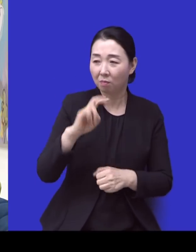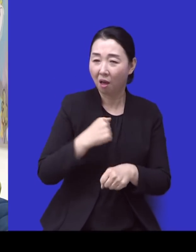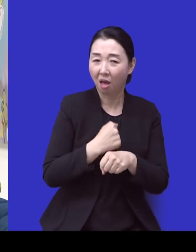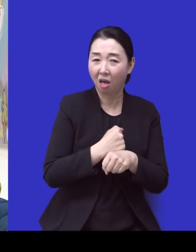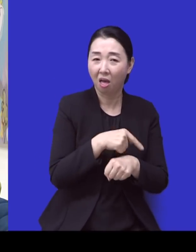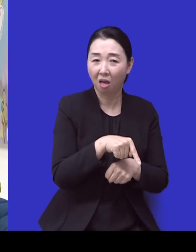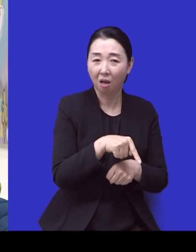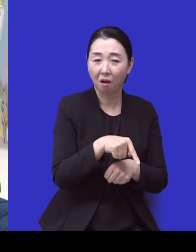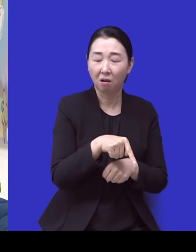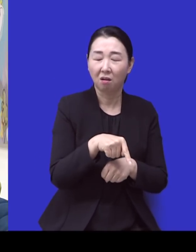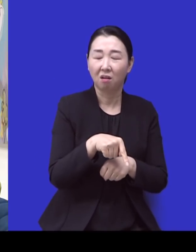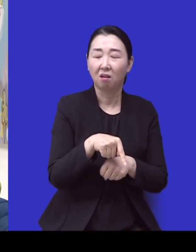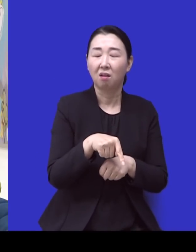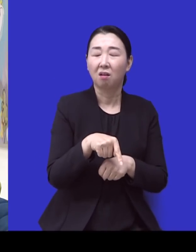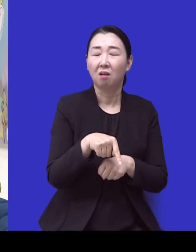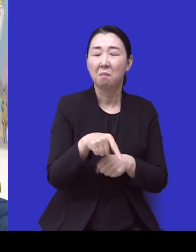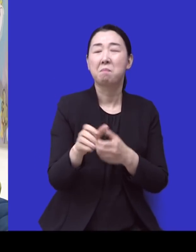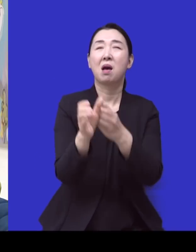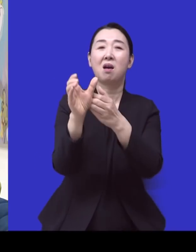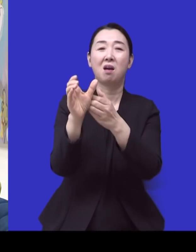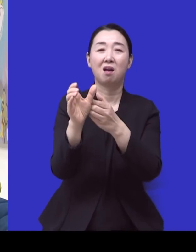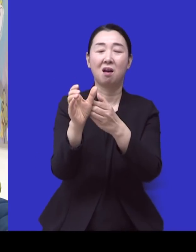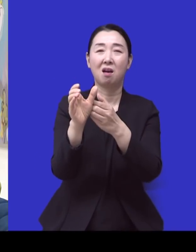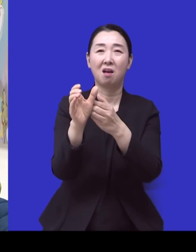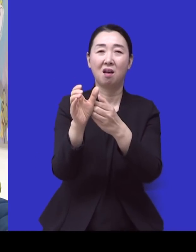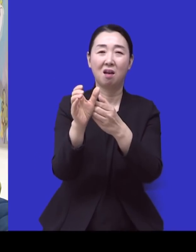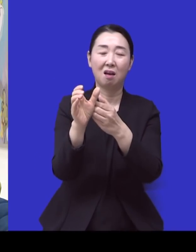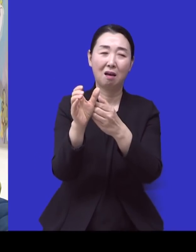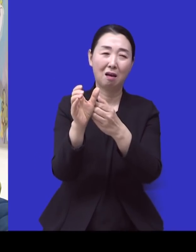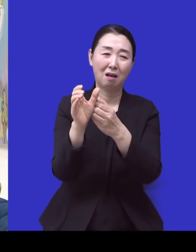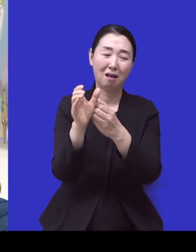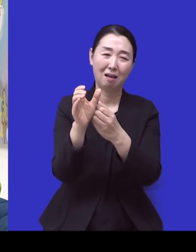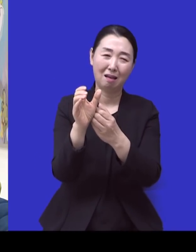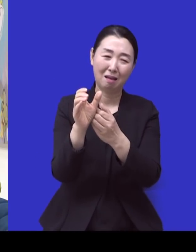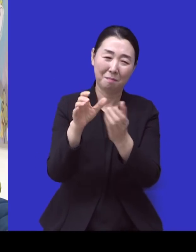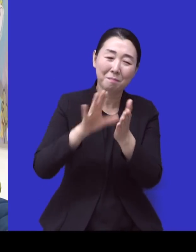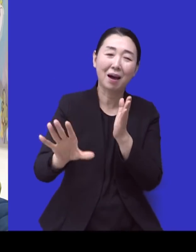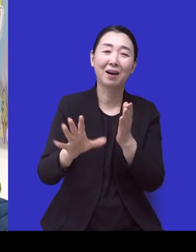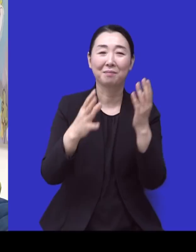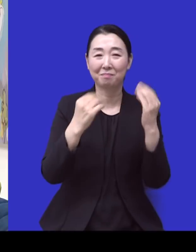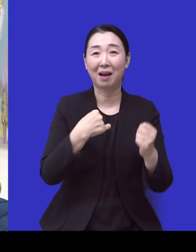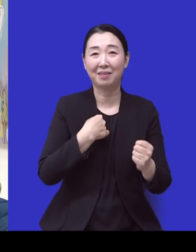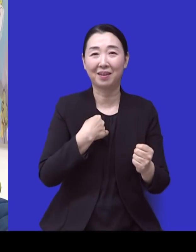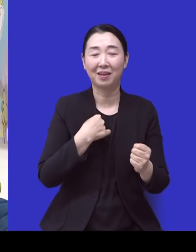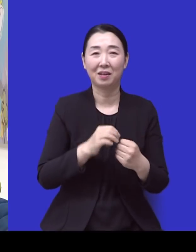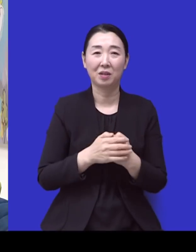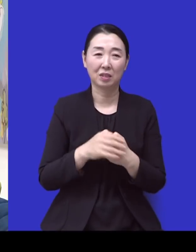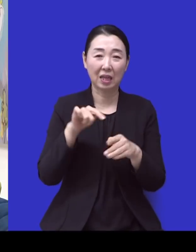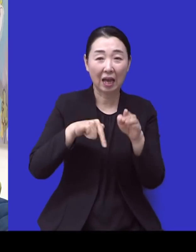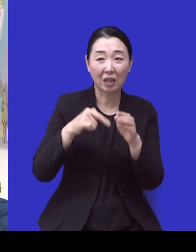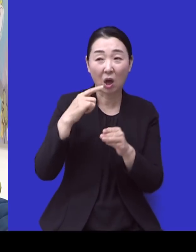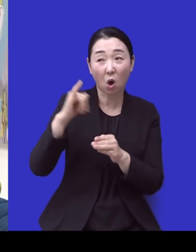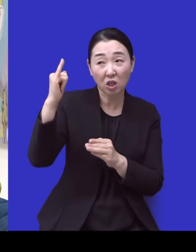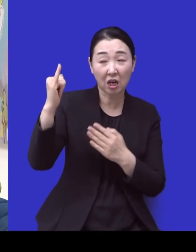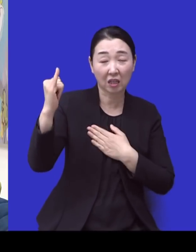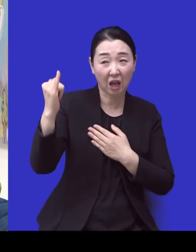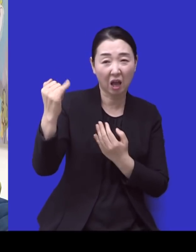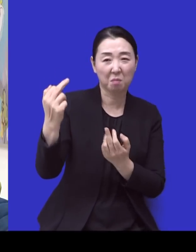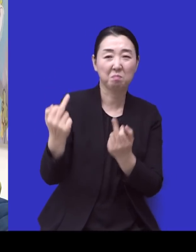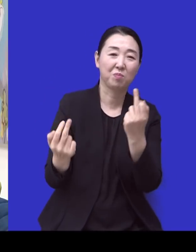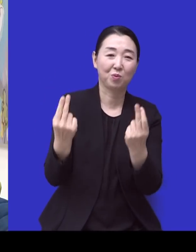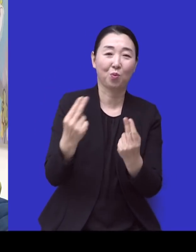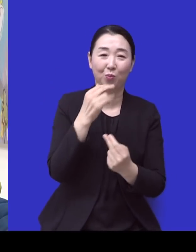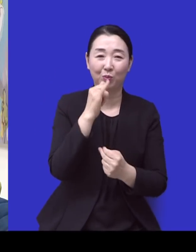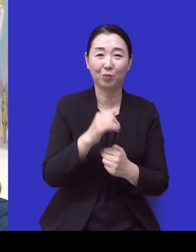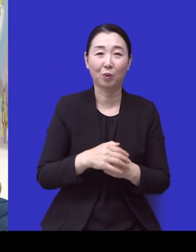그러면서 막 이제 반항도 하고 엄마 네. 아빠 속도 썩이고 막 이랬었거든요. 어. 근데 그런 것들이 이제 항상 제 안에서 좀 비교가 됐던 것 같아요. 예.